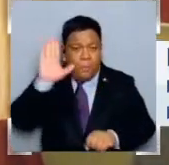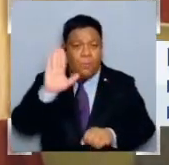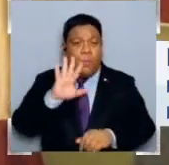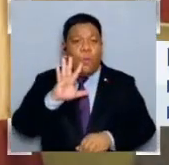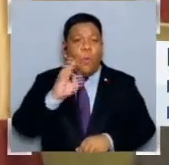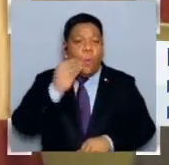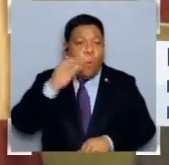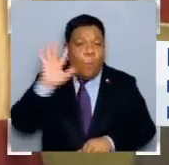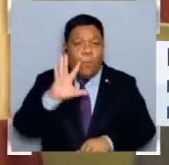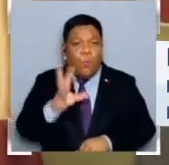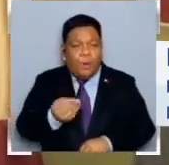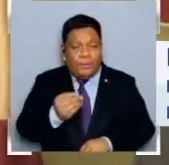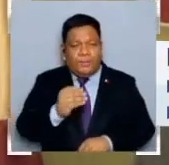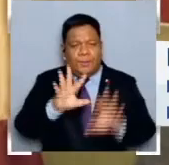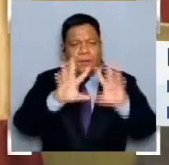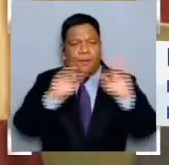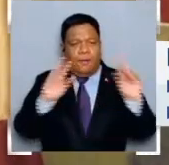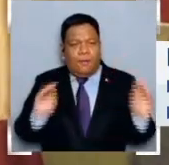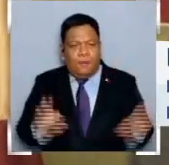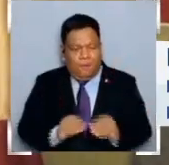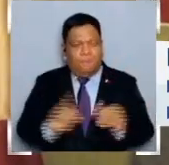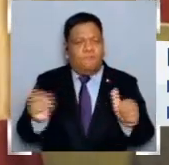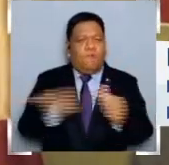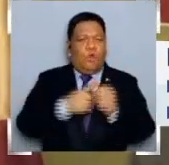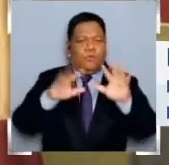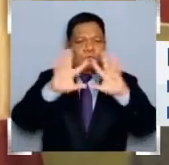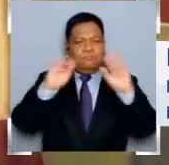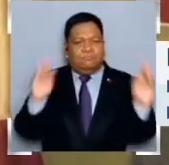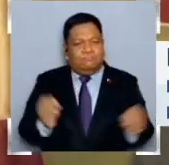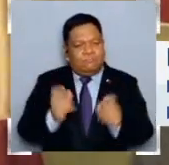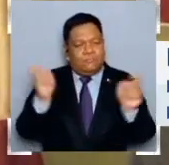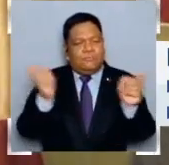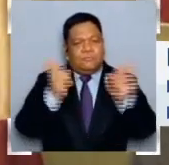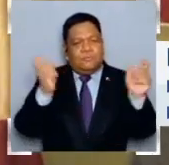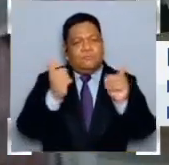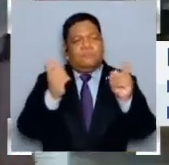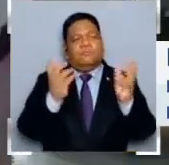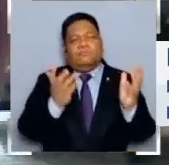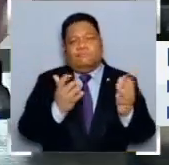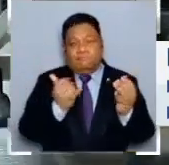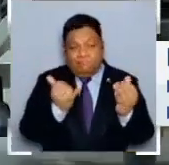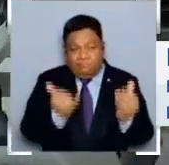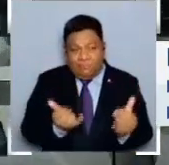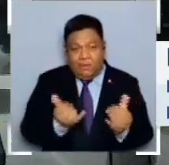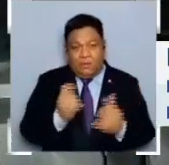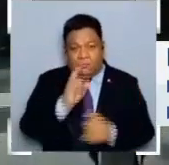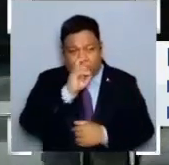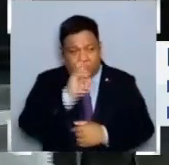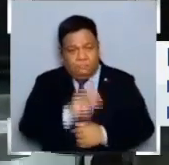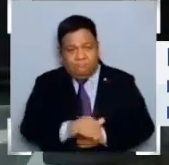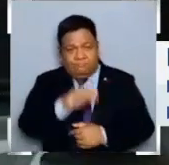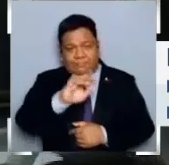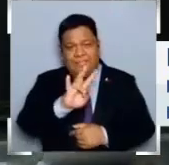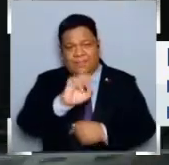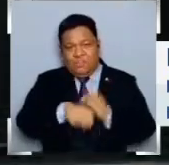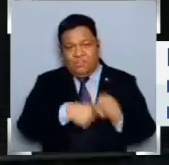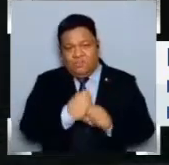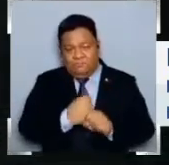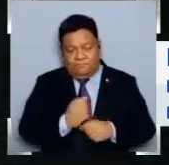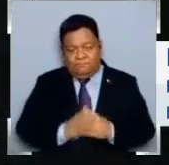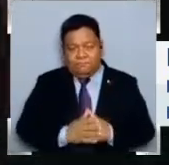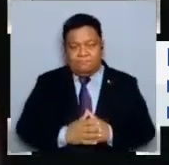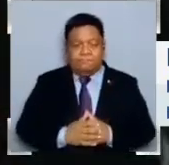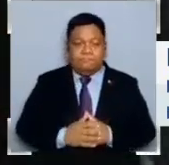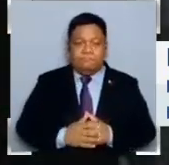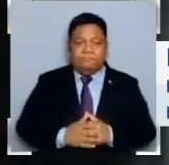it will be our first Christmas celebration sana. Ngayon 7 years old na siya. Dahil sa dagok ng pandemya, wala mga